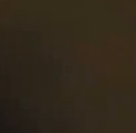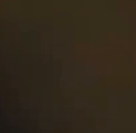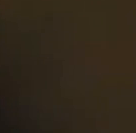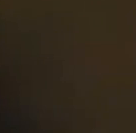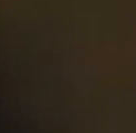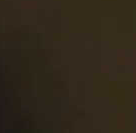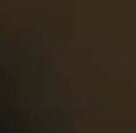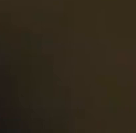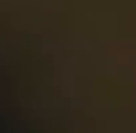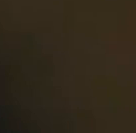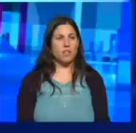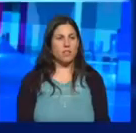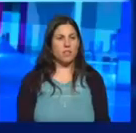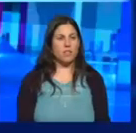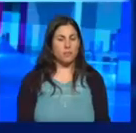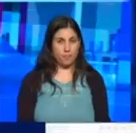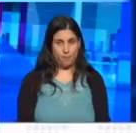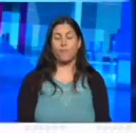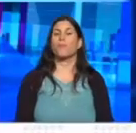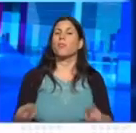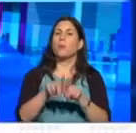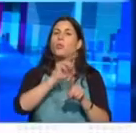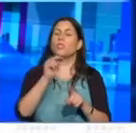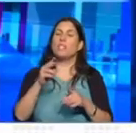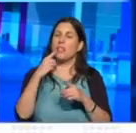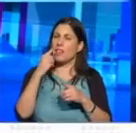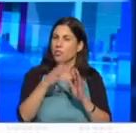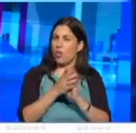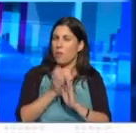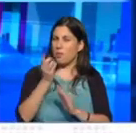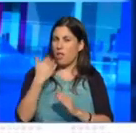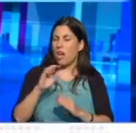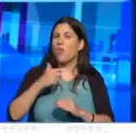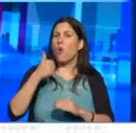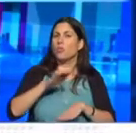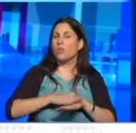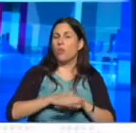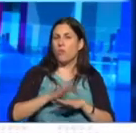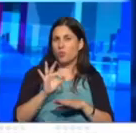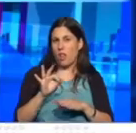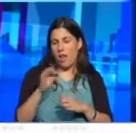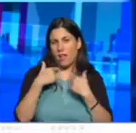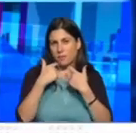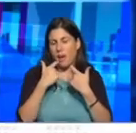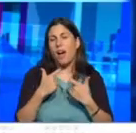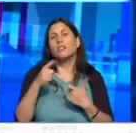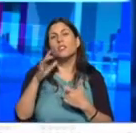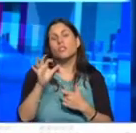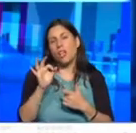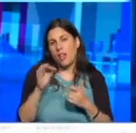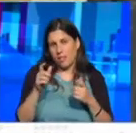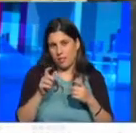בהן כל פעם מחדש. באותו הנושא נגיד שלום למי שהיה ראש תחום ההסברה בלשכת ראש הממשלה, רן ברץ,